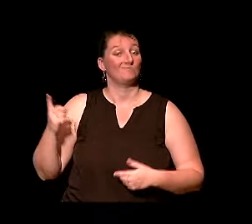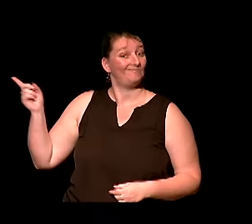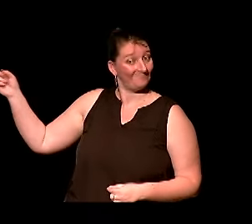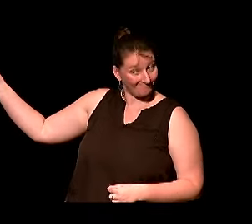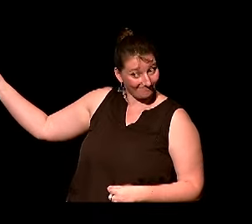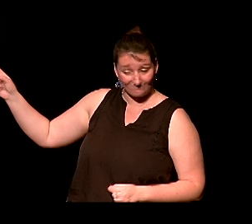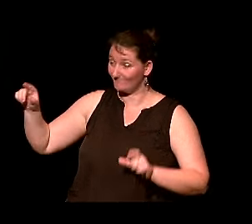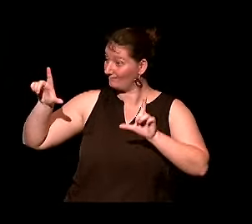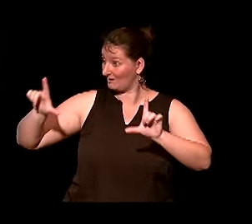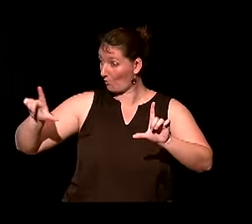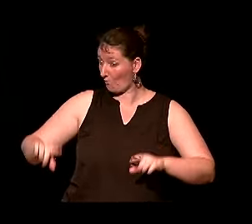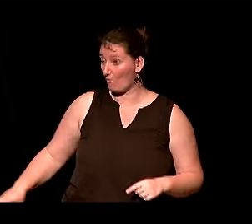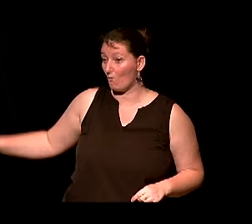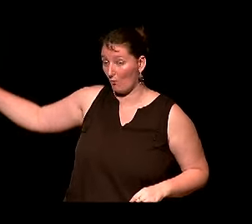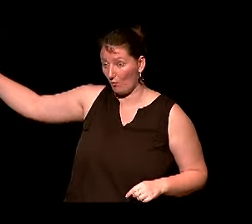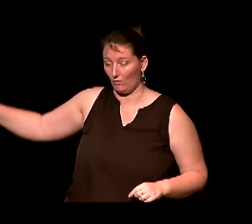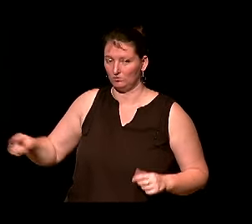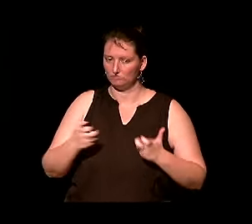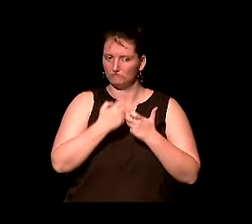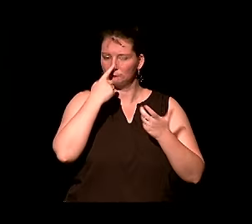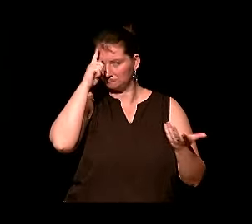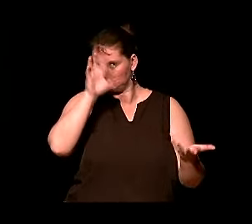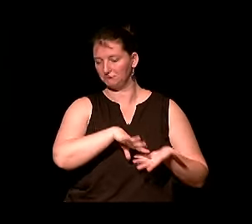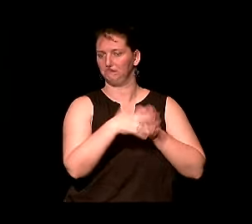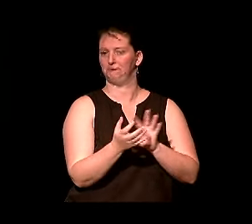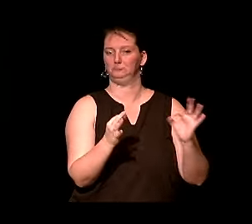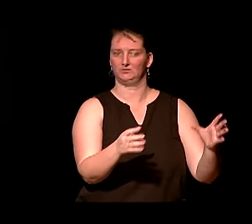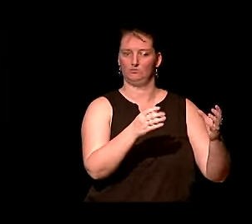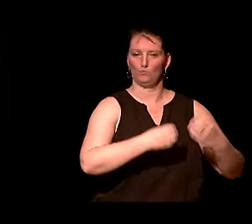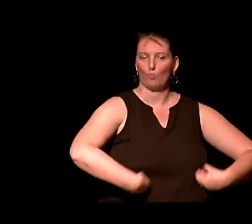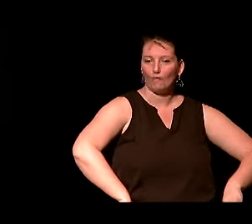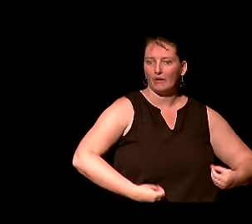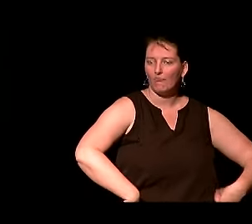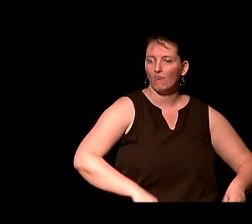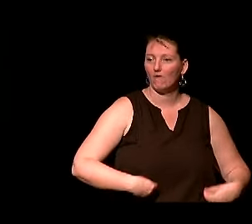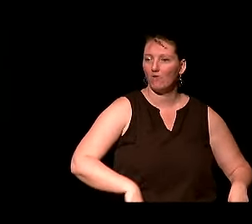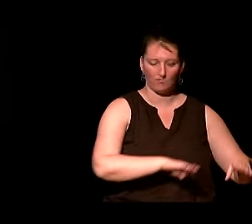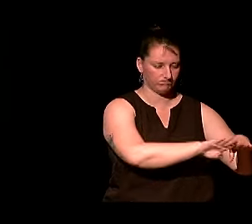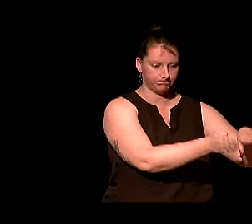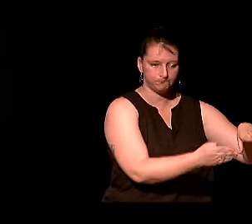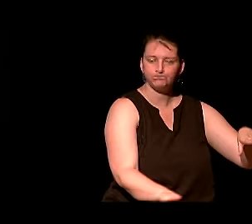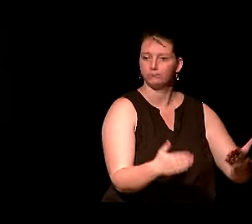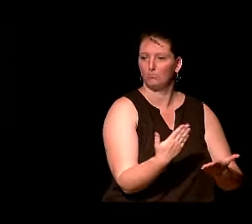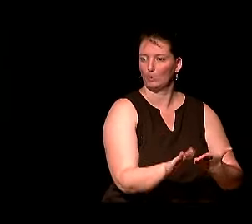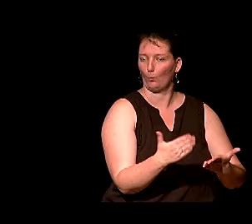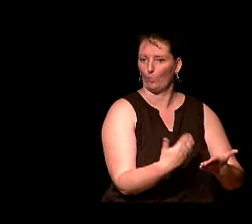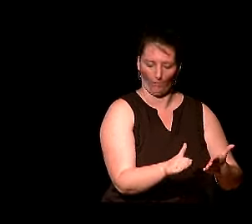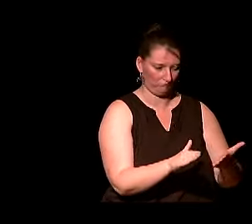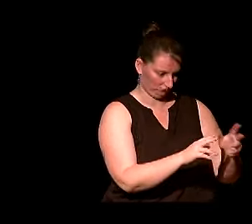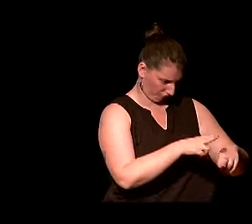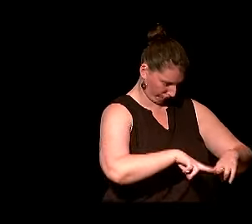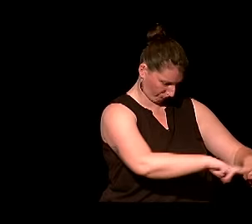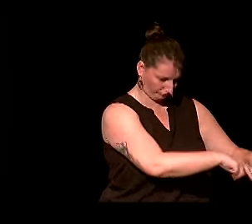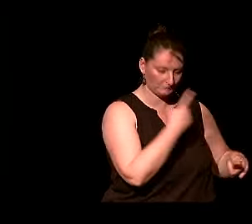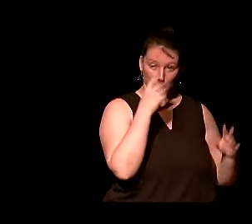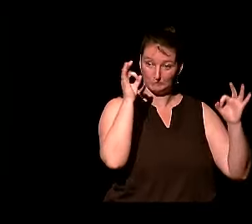cette toile peut être rapprochée, par exemple, des ouvriers réparant un trottoir en bitume. Alors, donc j'ai choisi quelques films